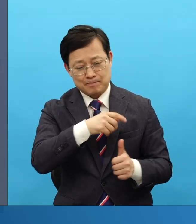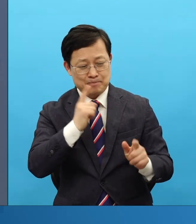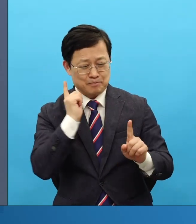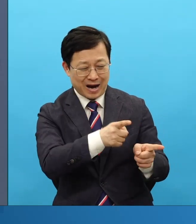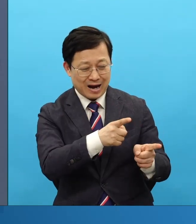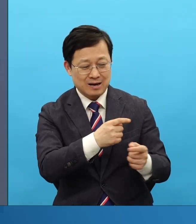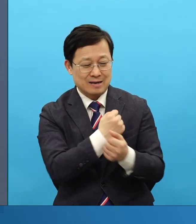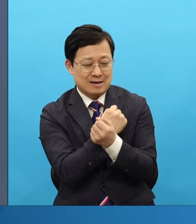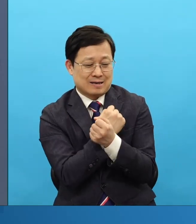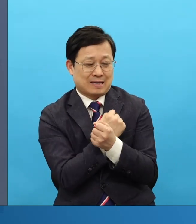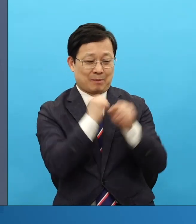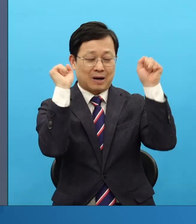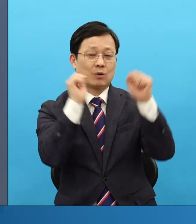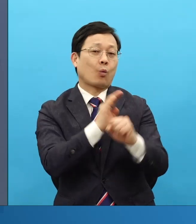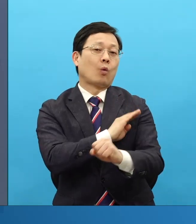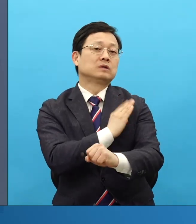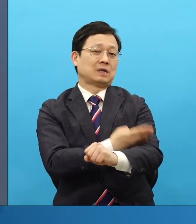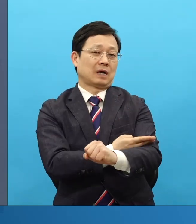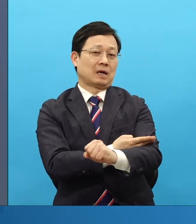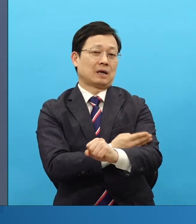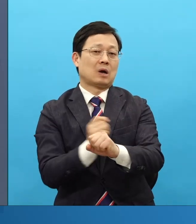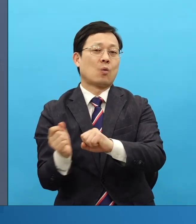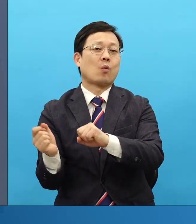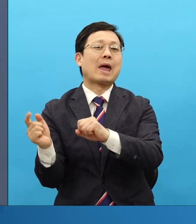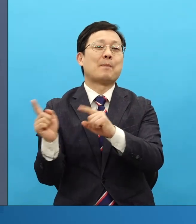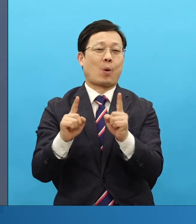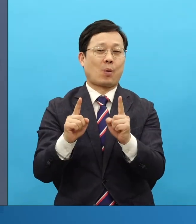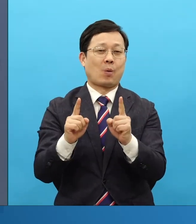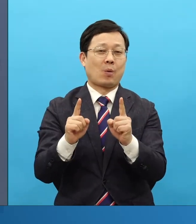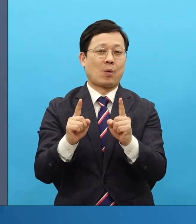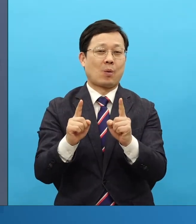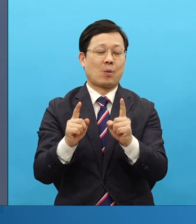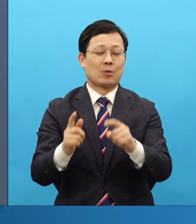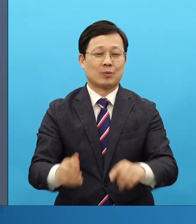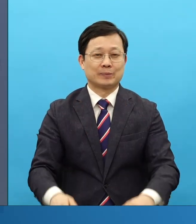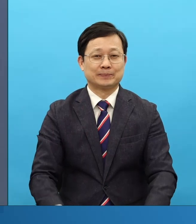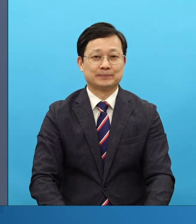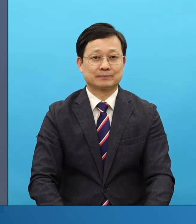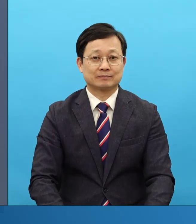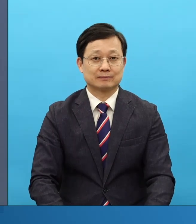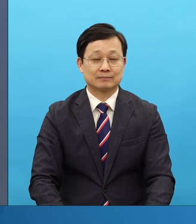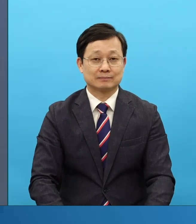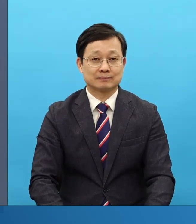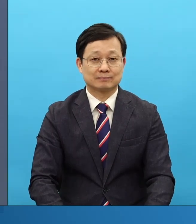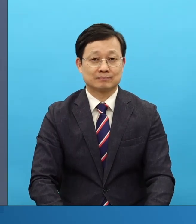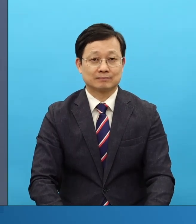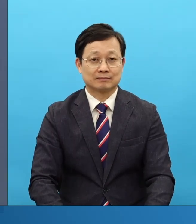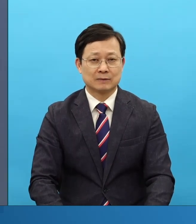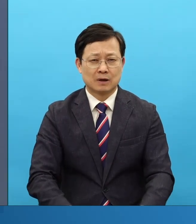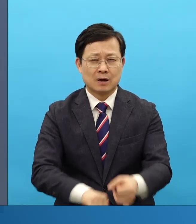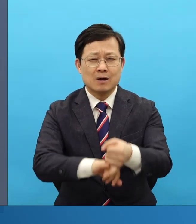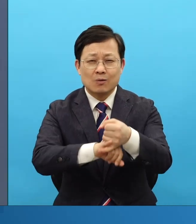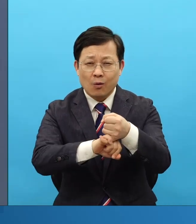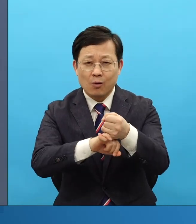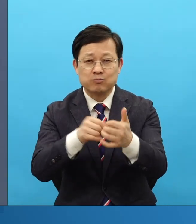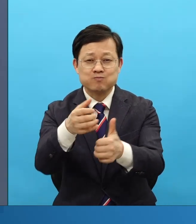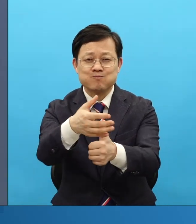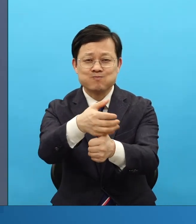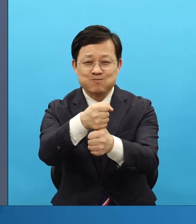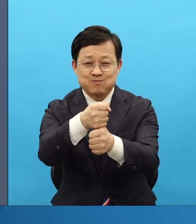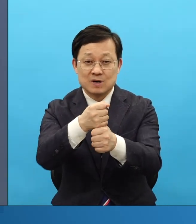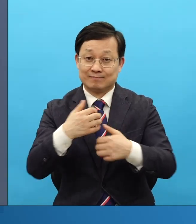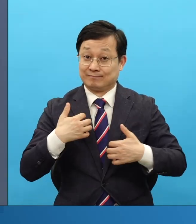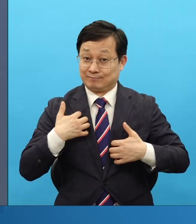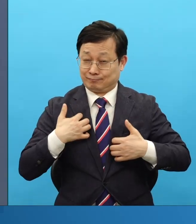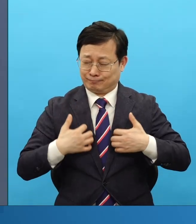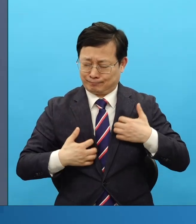And so these three feasts, it is the restoration of our authority that when we were inside of 반드시 colonization. 누려야 됩니다. We have to absolutely believe in